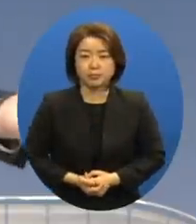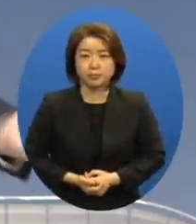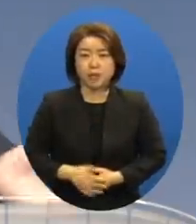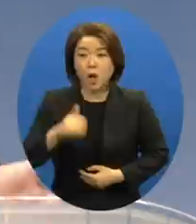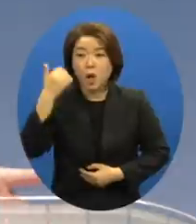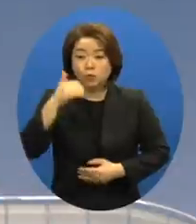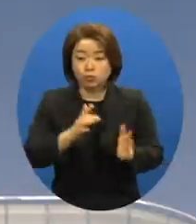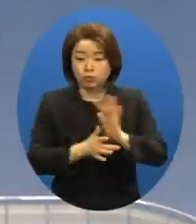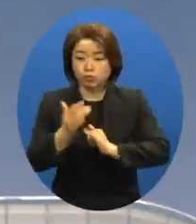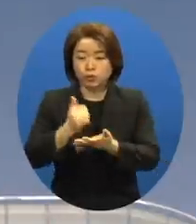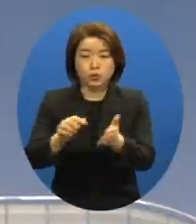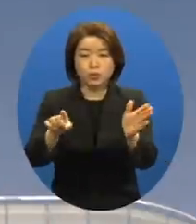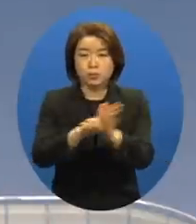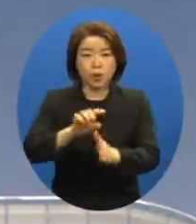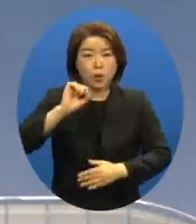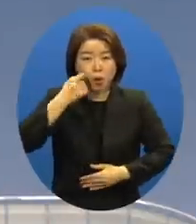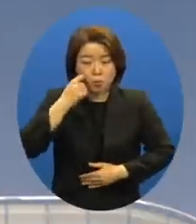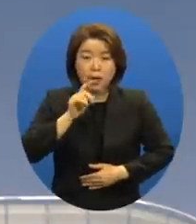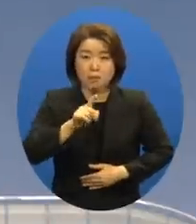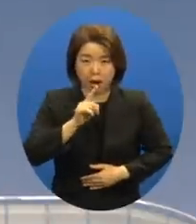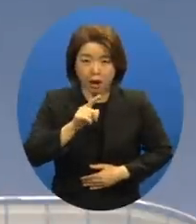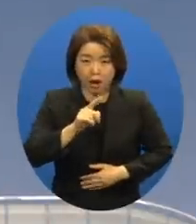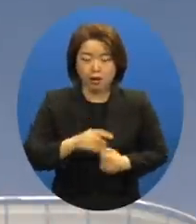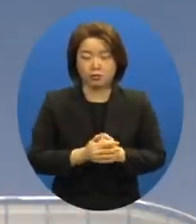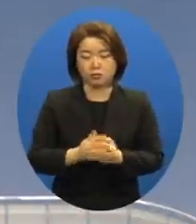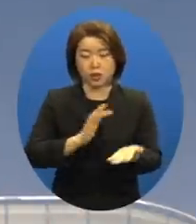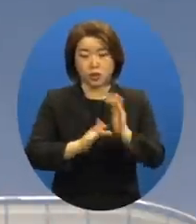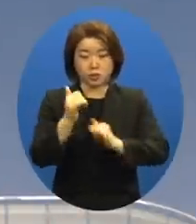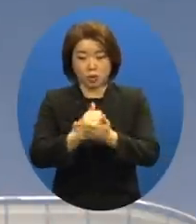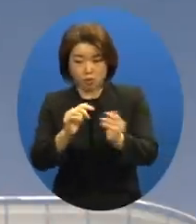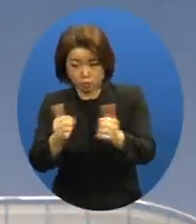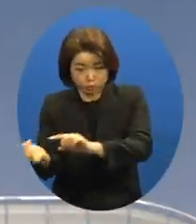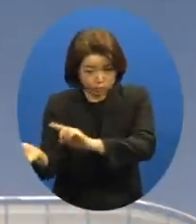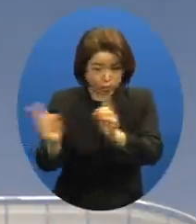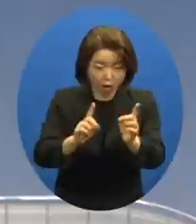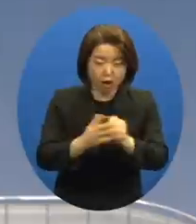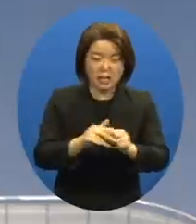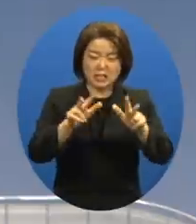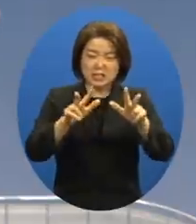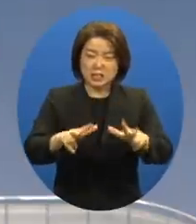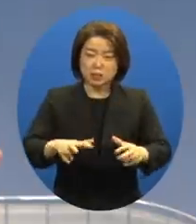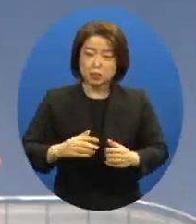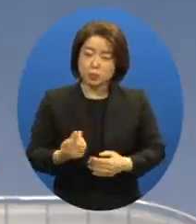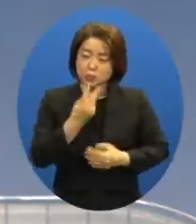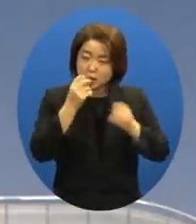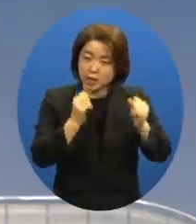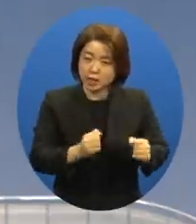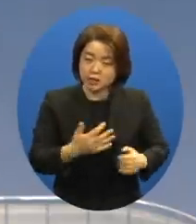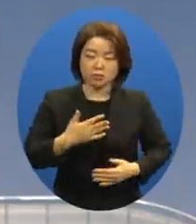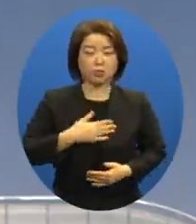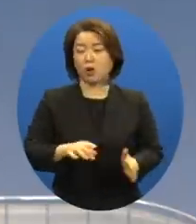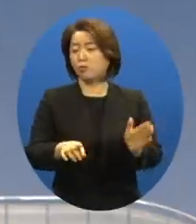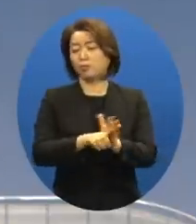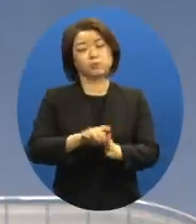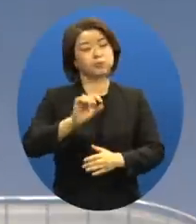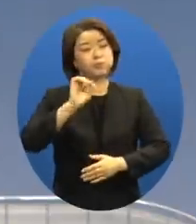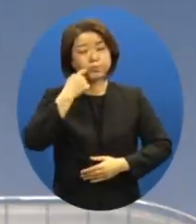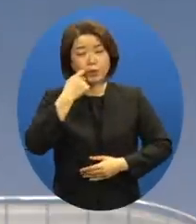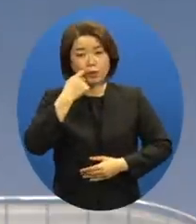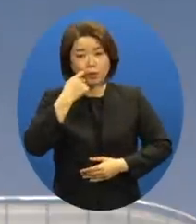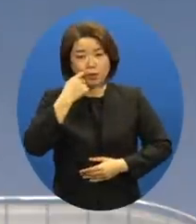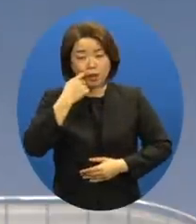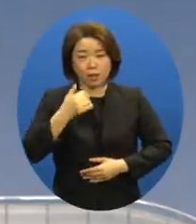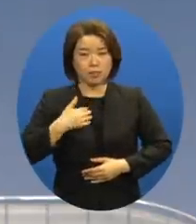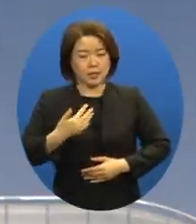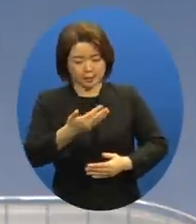누가 예수님의 믿어지지 않는다 예수님의 부활도 그분이 지금 더 살아 계시다는 것도 나는 믿을 수가 없다고 하면 자기에게